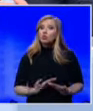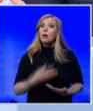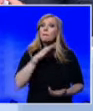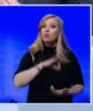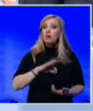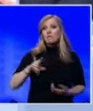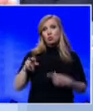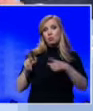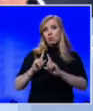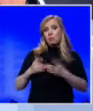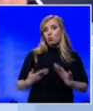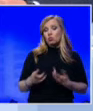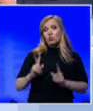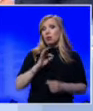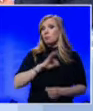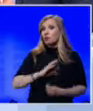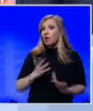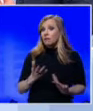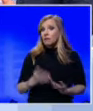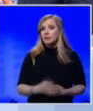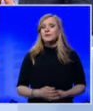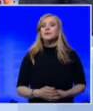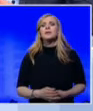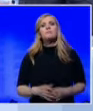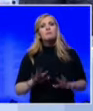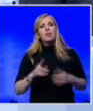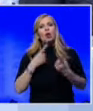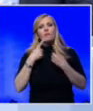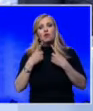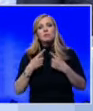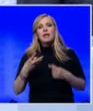не. Специално ако говорим за енергийните помощи,